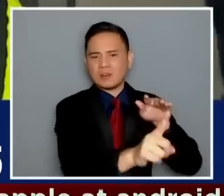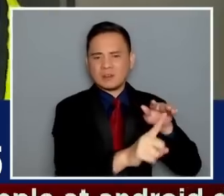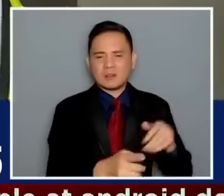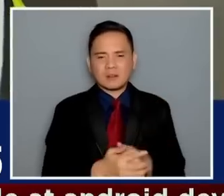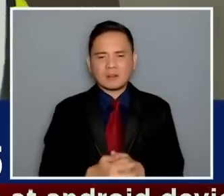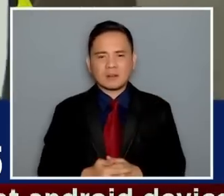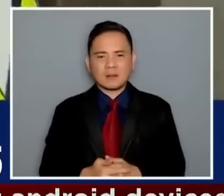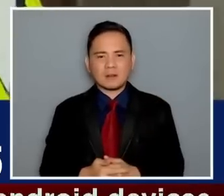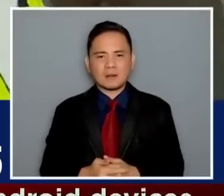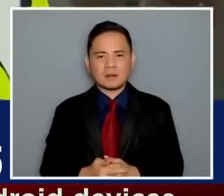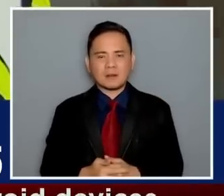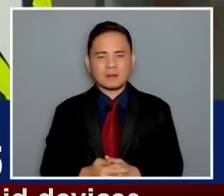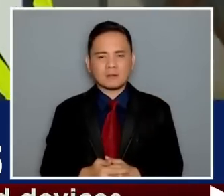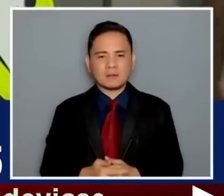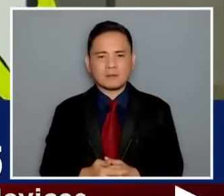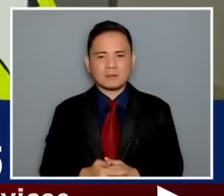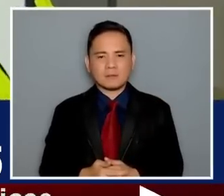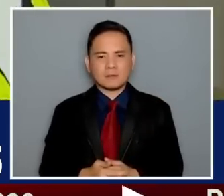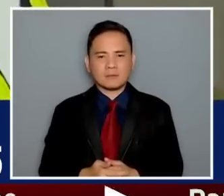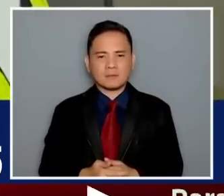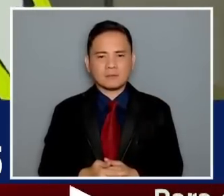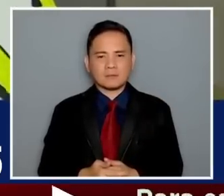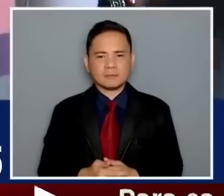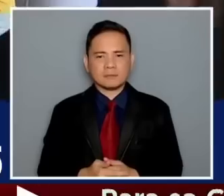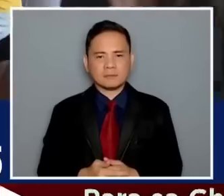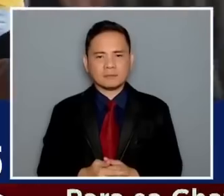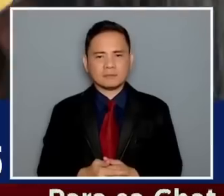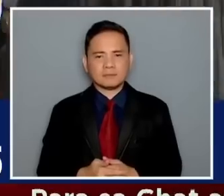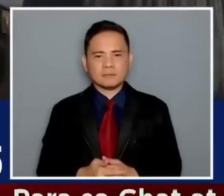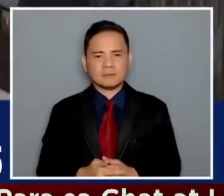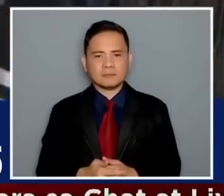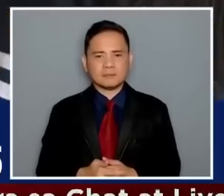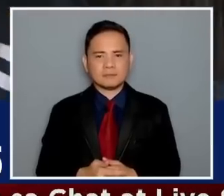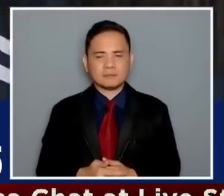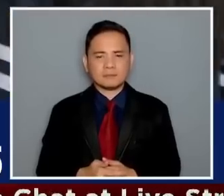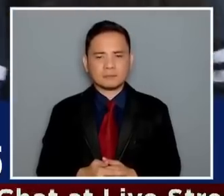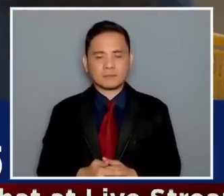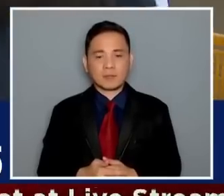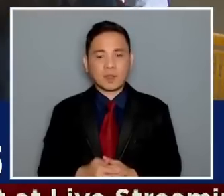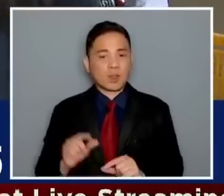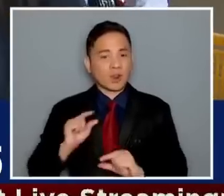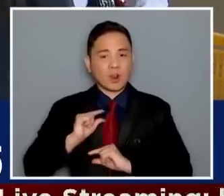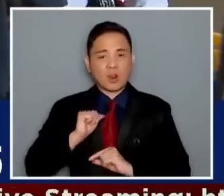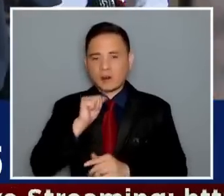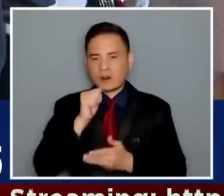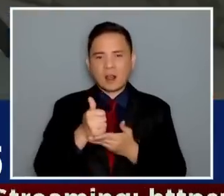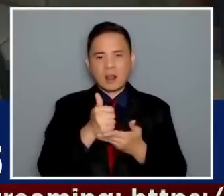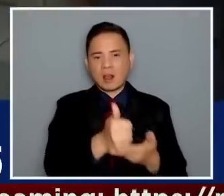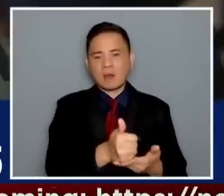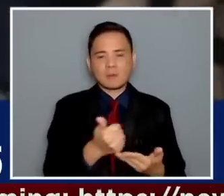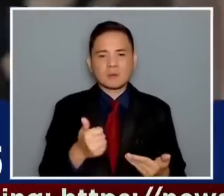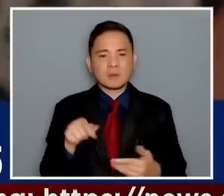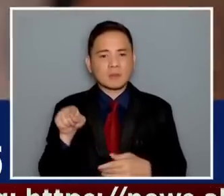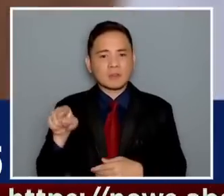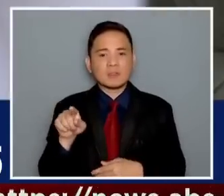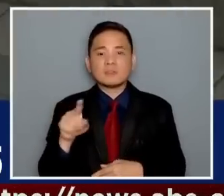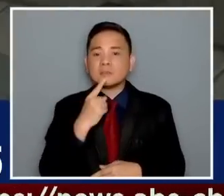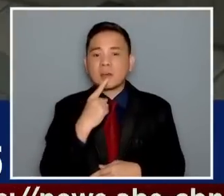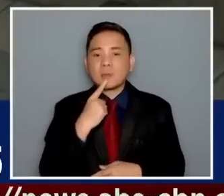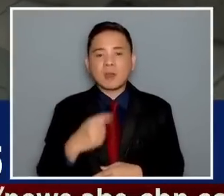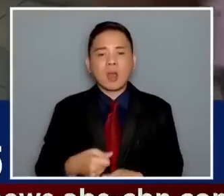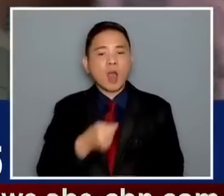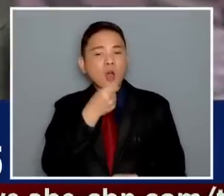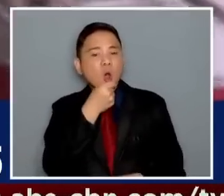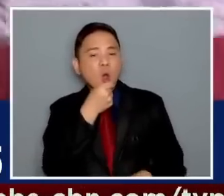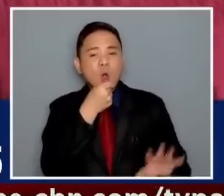gamit. Ingatan na rin po ang inyong mga dala-dalang gamit. Imbis umanong tulungan, nagbilin lang sa megaphone na ingatan ng ibang